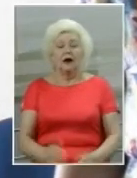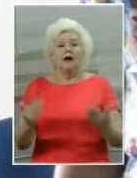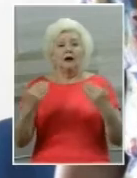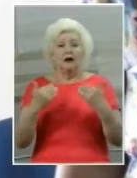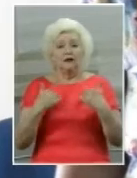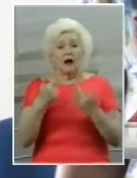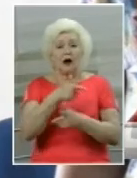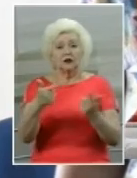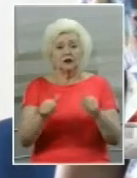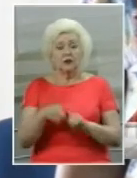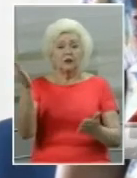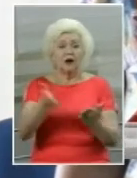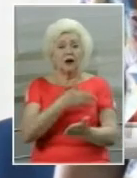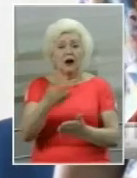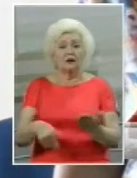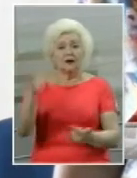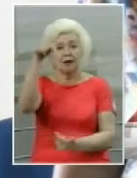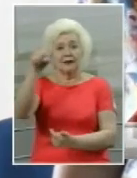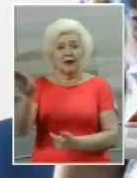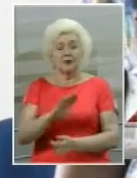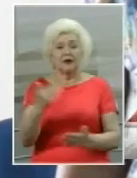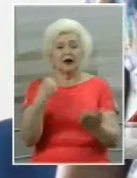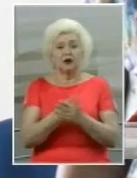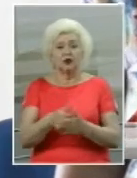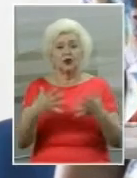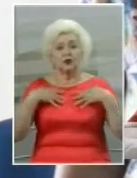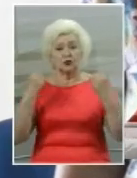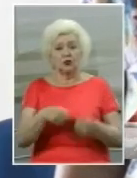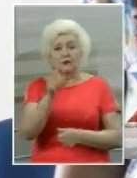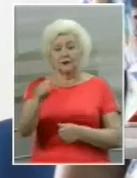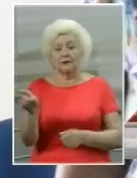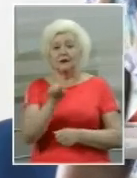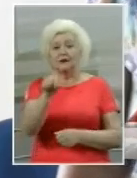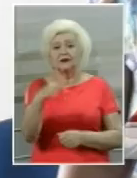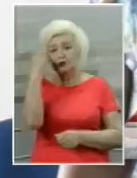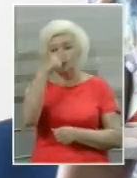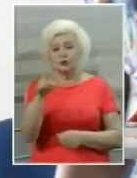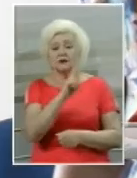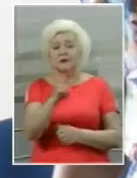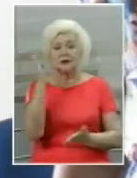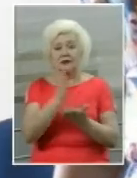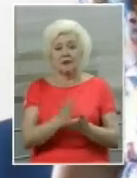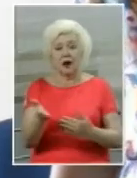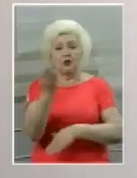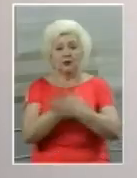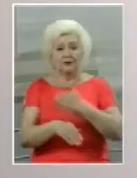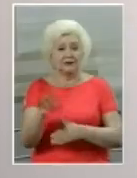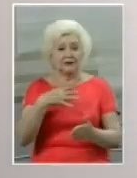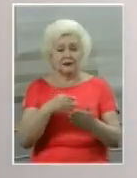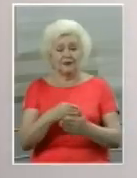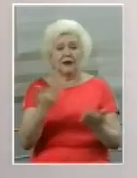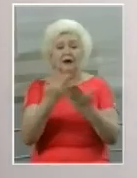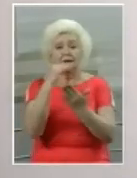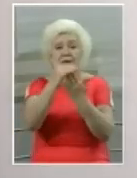Наше місто абсолютно не призначене навіть для здорових людей, не те, щоб для осіб, які мають інвалідність або якісь вади. За